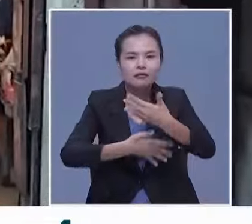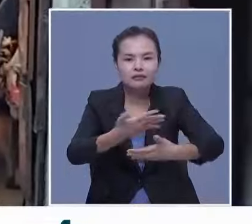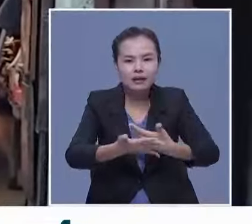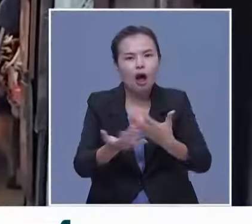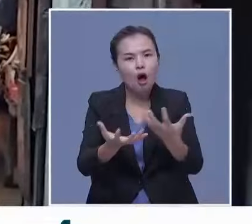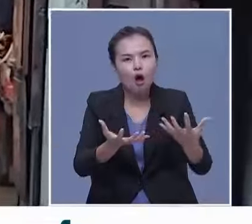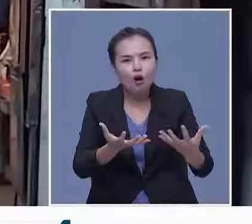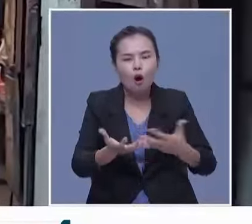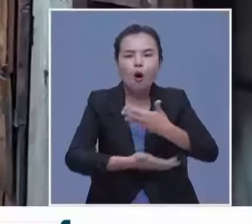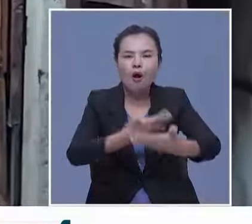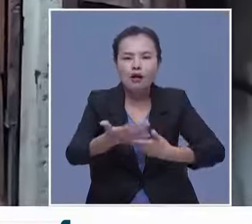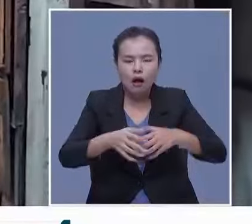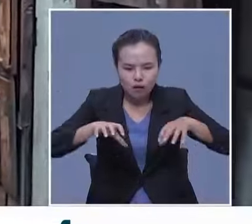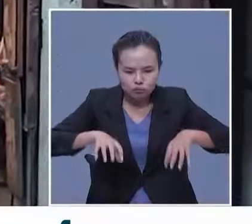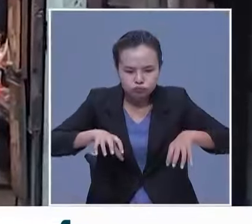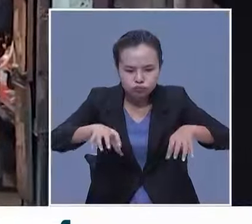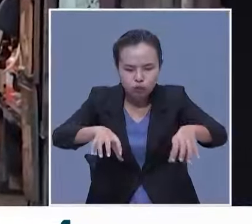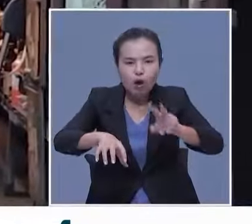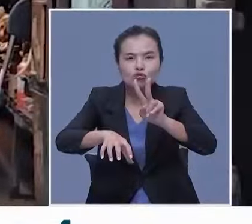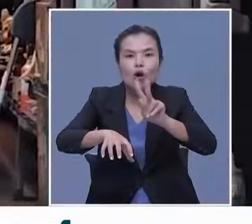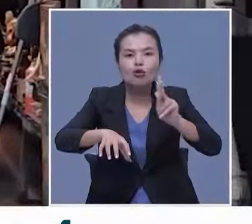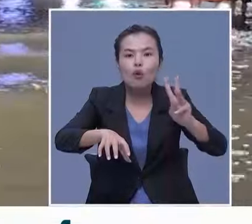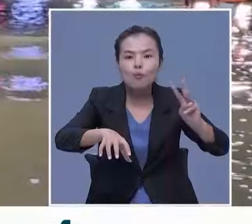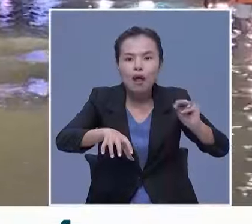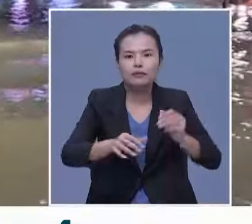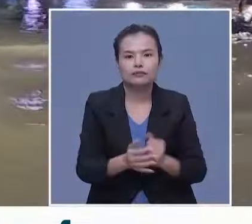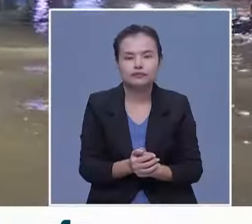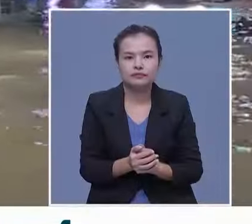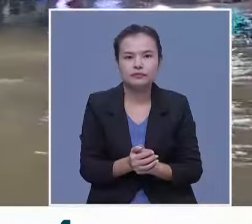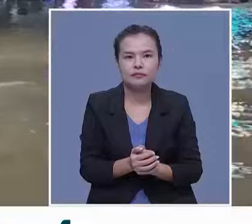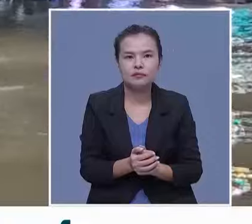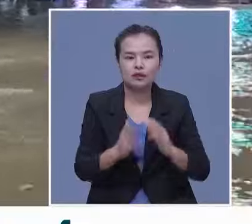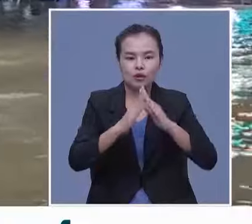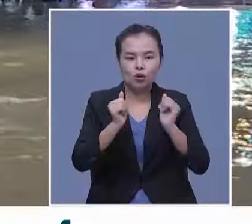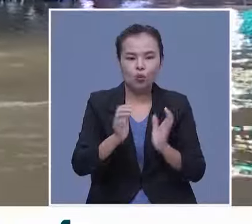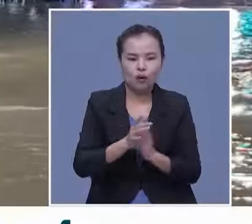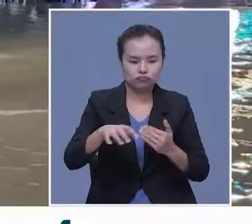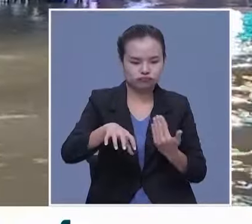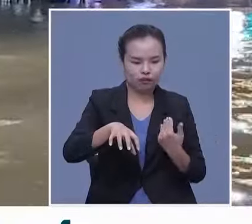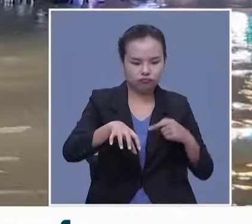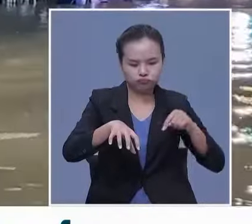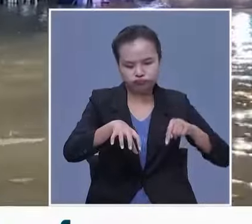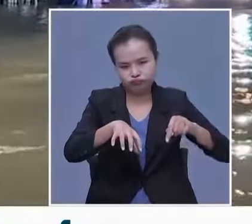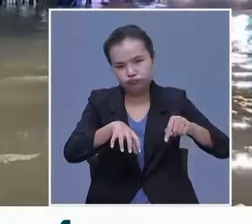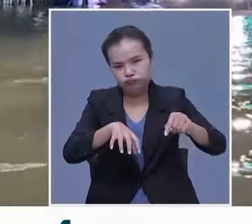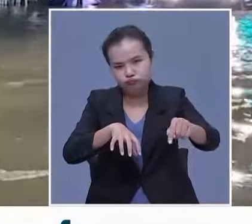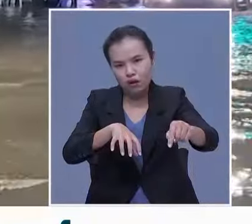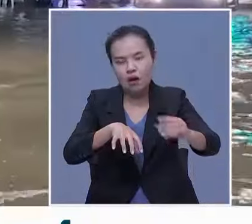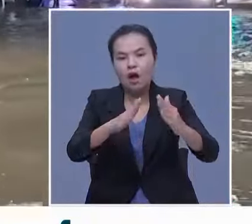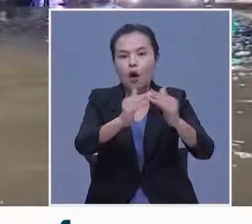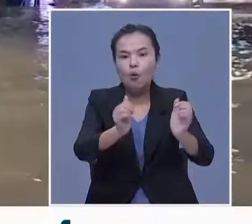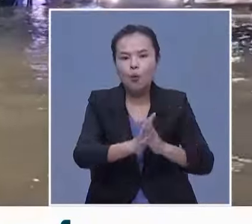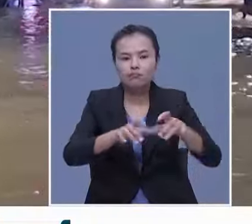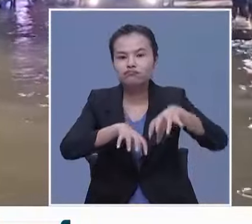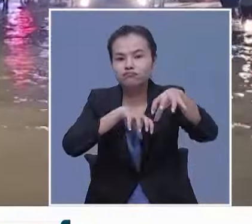สรรพสินค้ายาวตลอดทางกว่า 2กมนะครับตั้งแต่บริเวณด้านหลังวัดอุปครุฑยาวไปจนถึงวัดสีชัยน้ำ